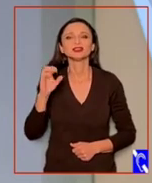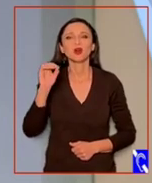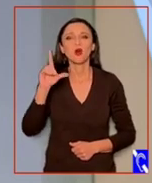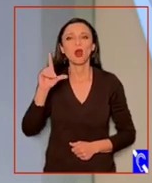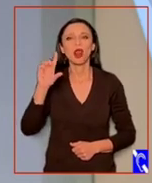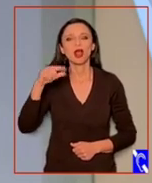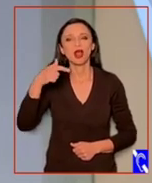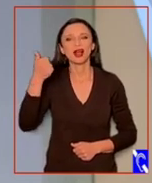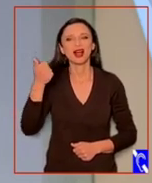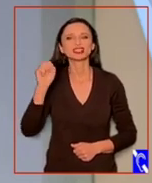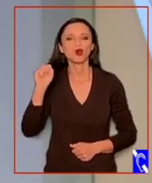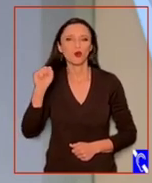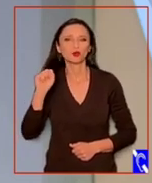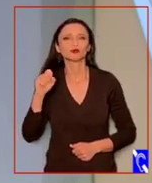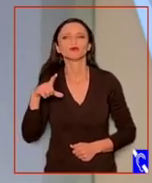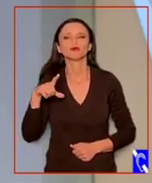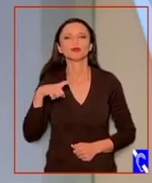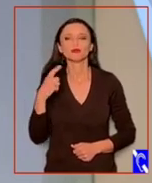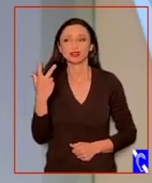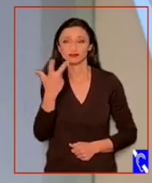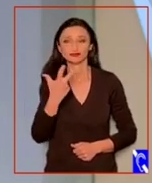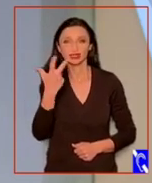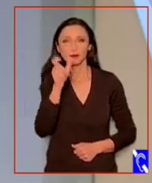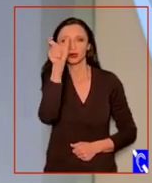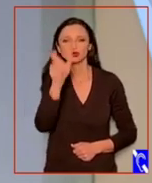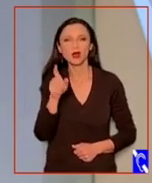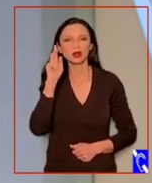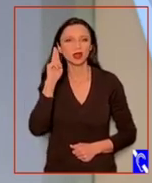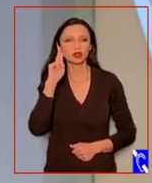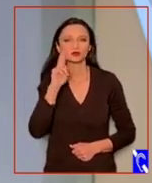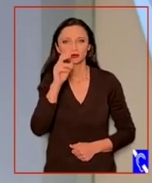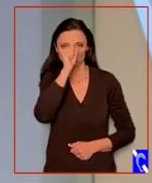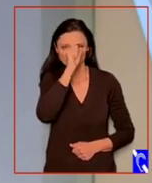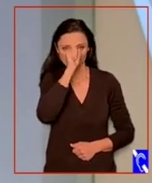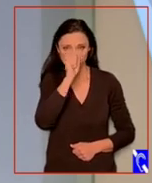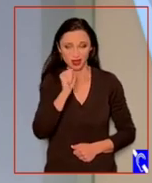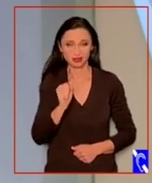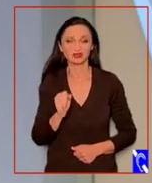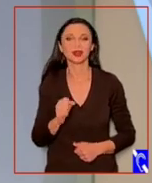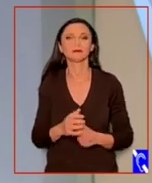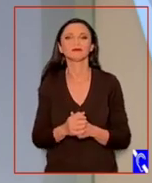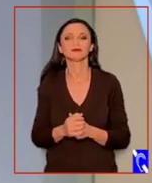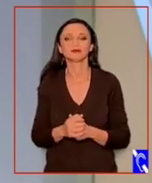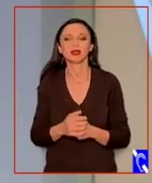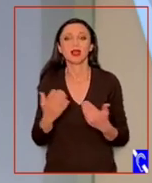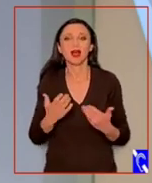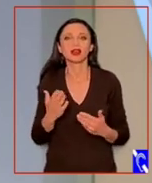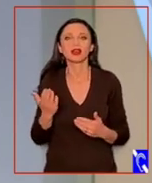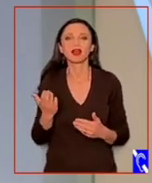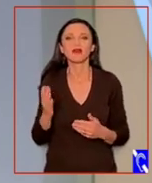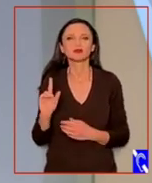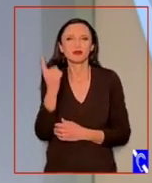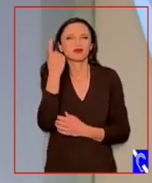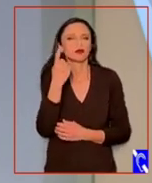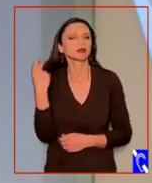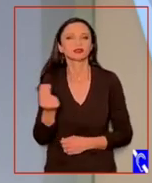Olga Skorohodova. Aceștia trei erau persoane cu surdocecitate, adică nevăzători și surzi în același timp și care